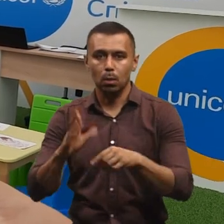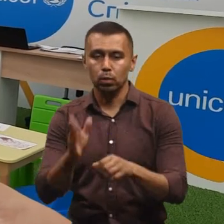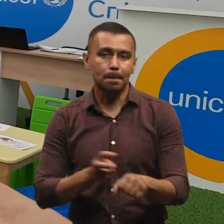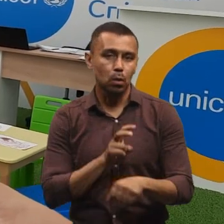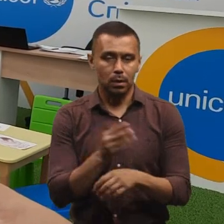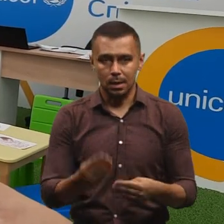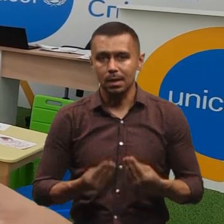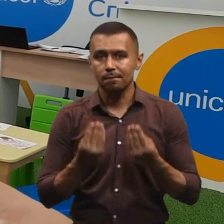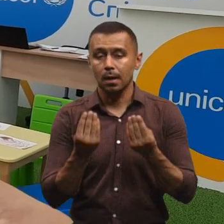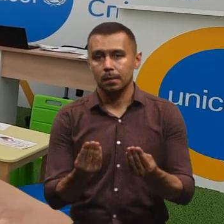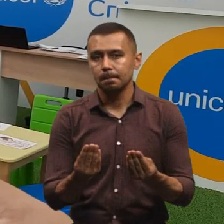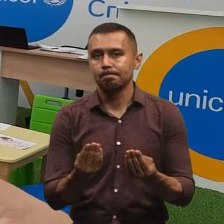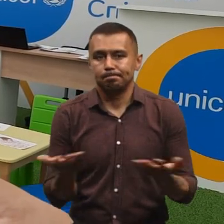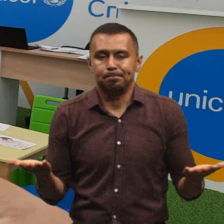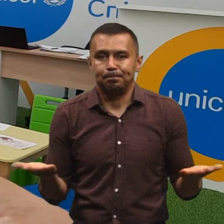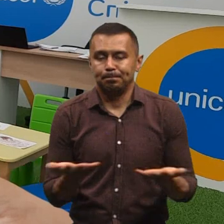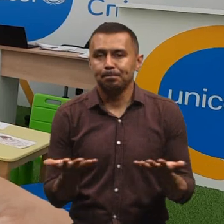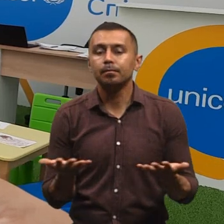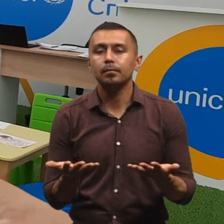приходити надавати якісь